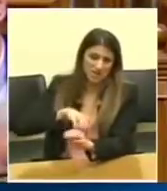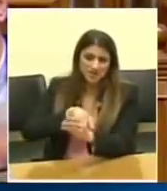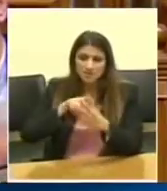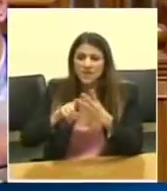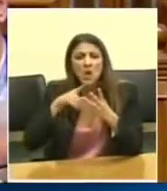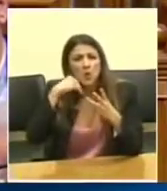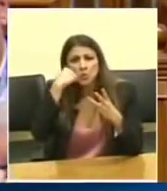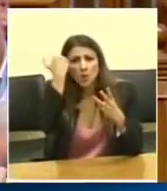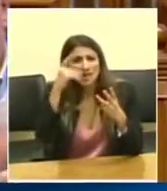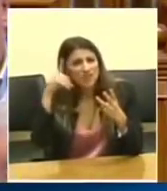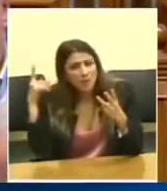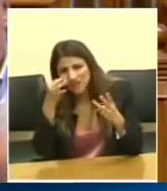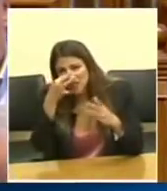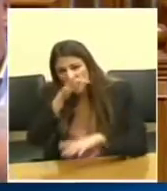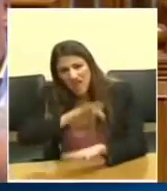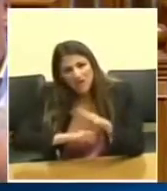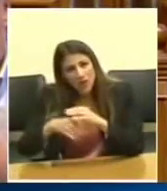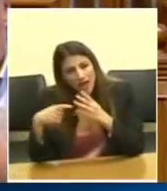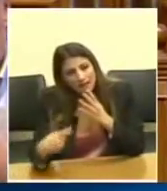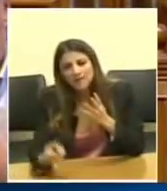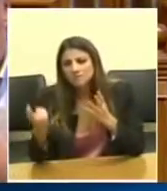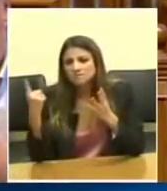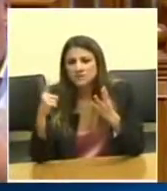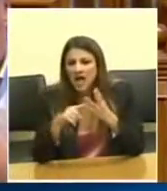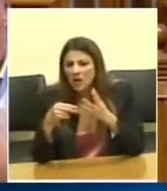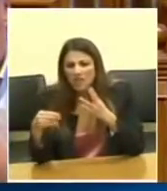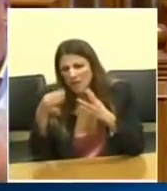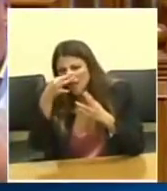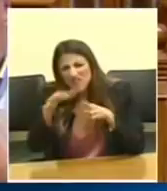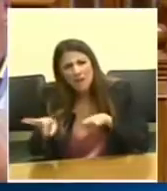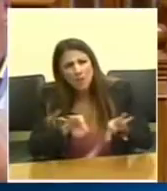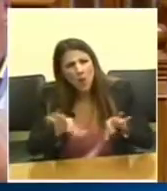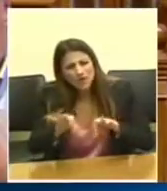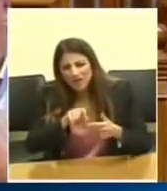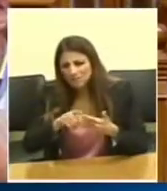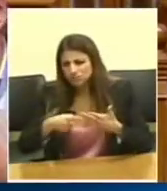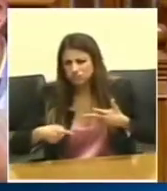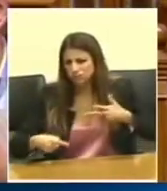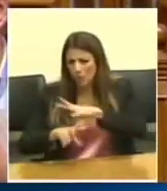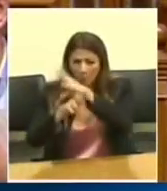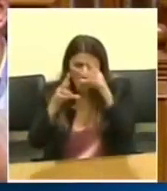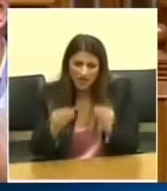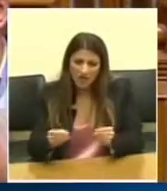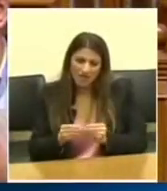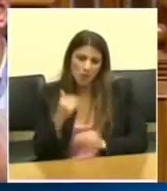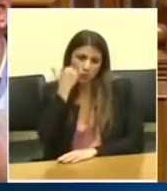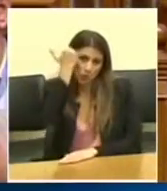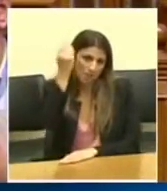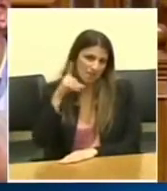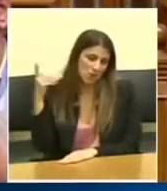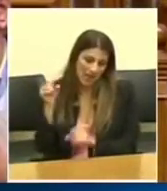τη δημοκρατία ήταν η διαφθορά. Ντροπή για τη δημοκρατία ήταν η διαπλοκή. Ντροπή για τη δημοκρατία είναι το γεγονός